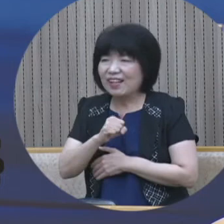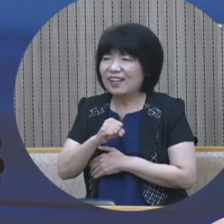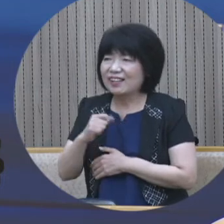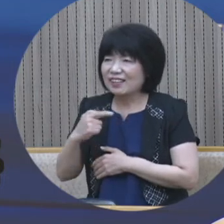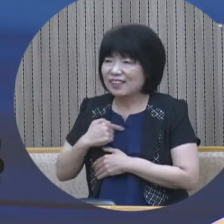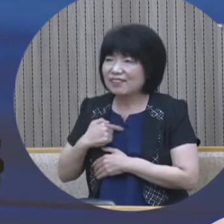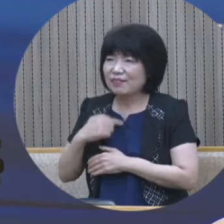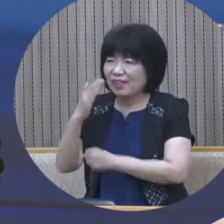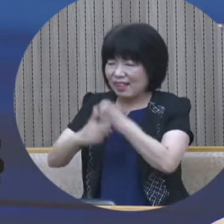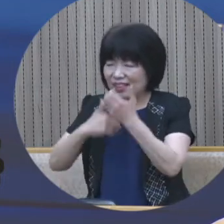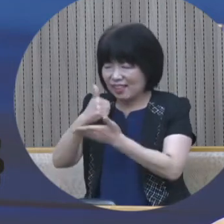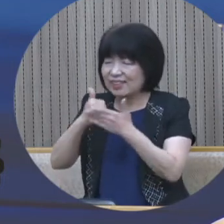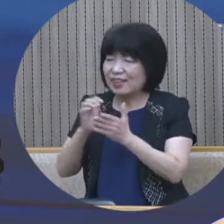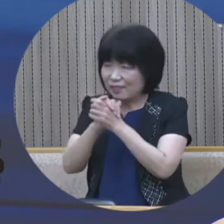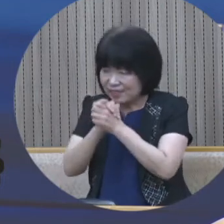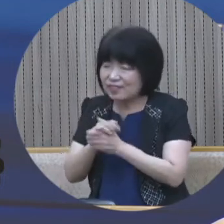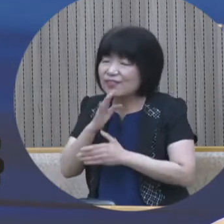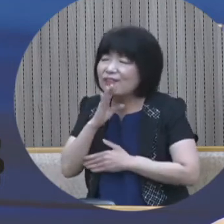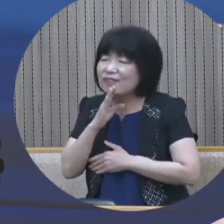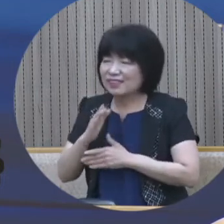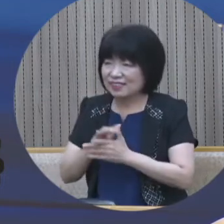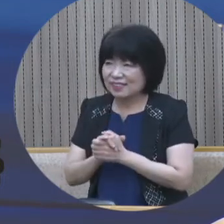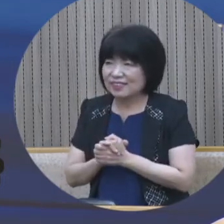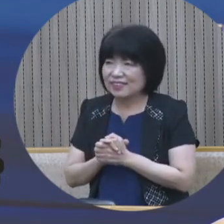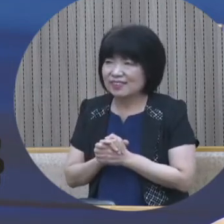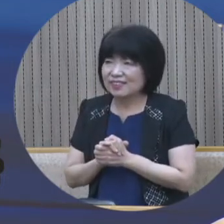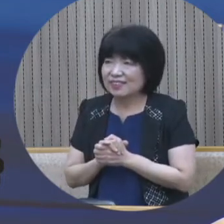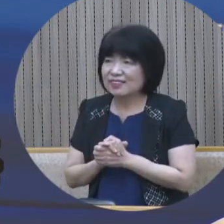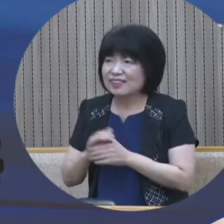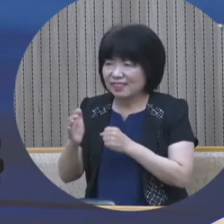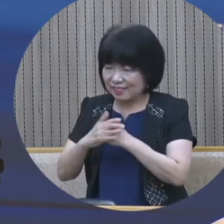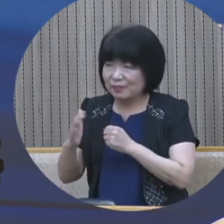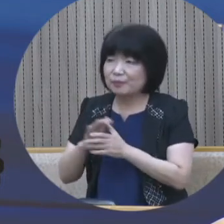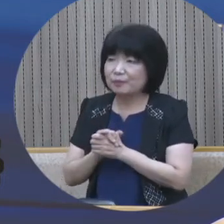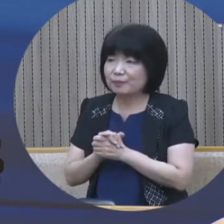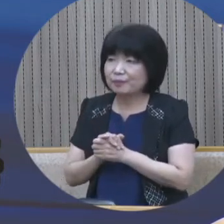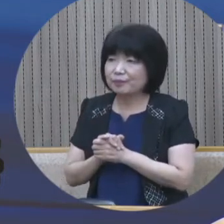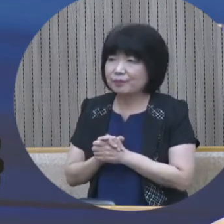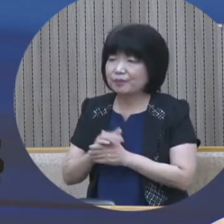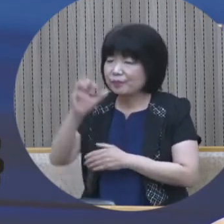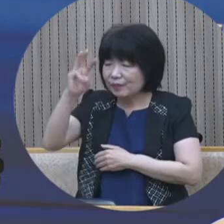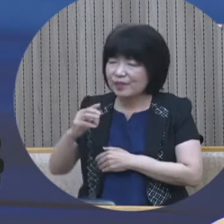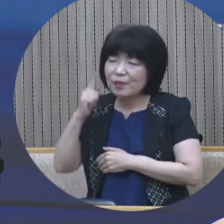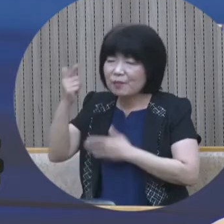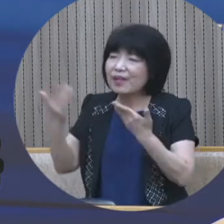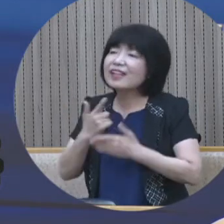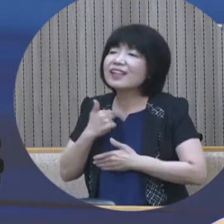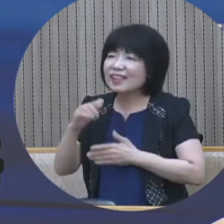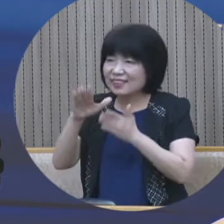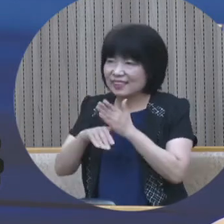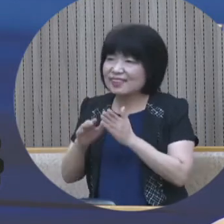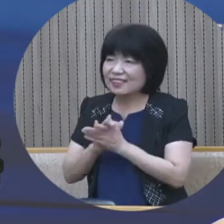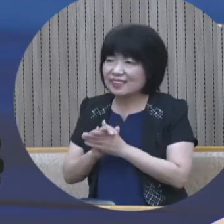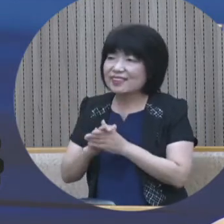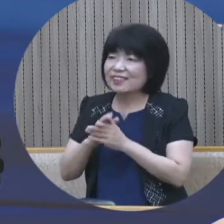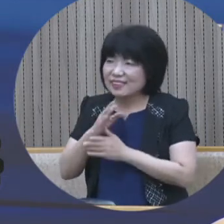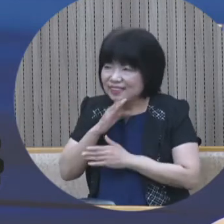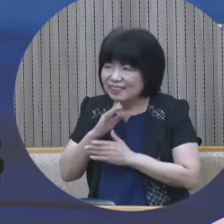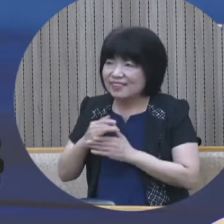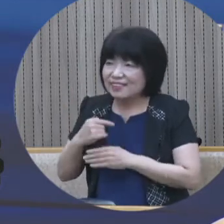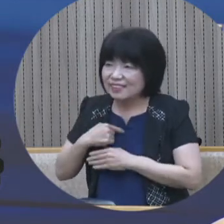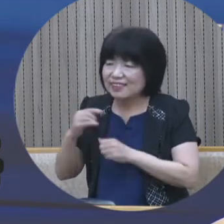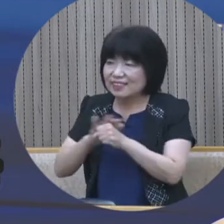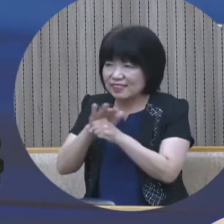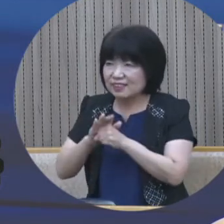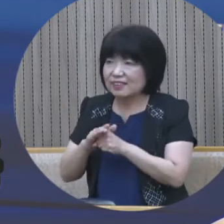그럴 때 하나님 앞에 기도해야지. 그래서 제가 광주에서 목회할 때 참 저를